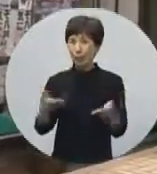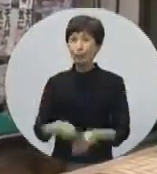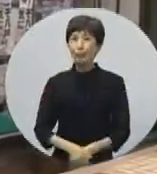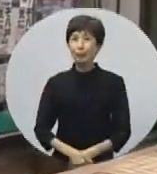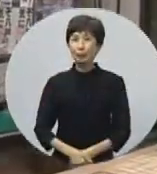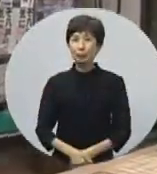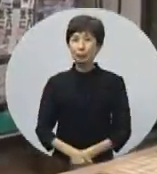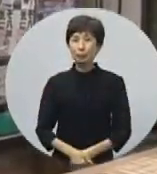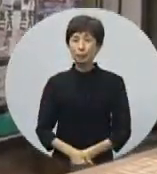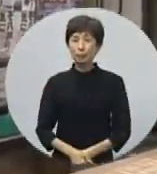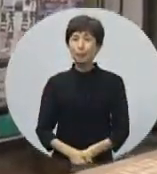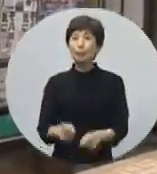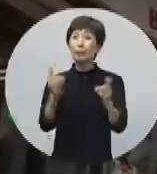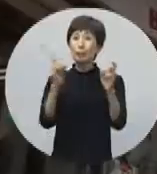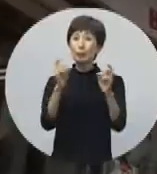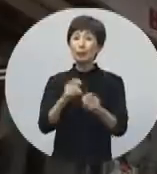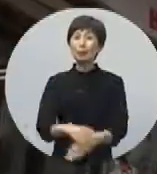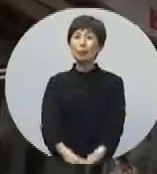は。